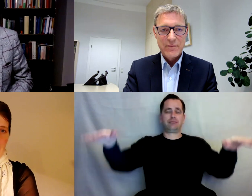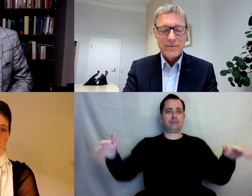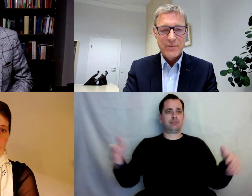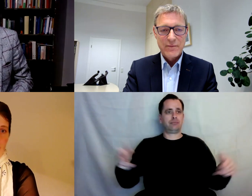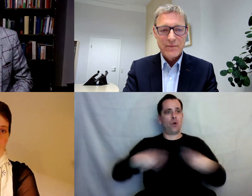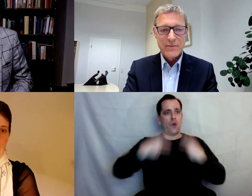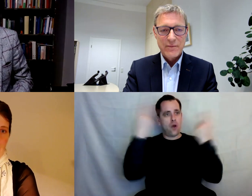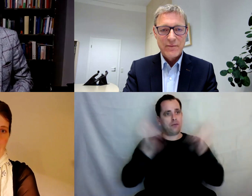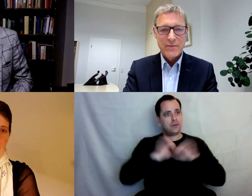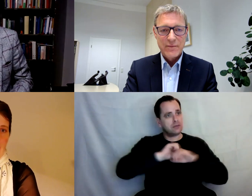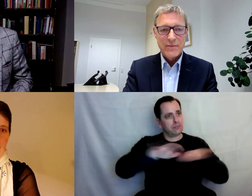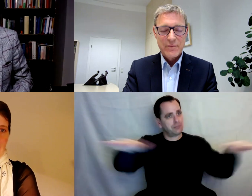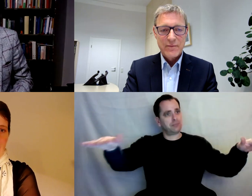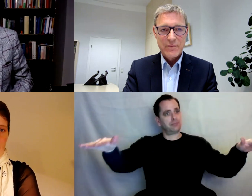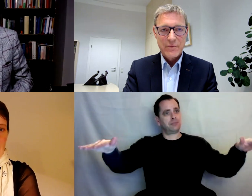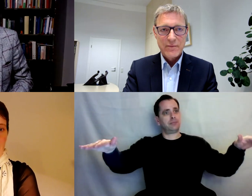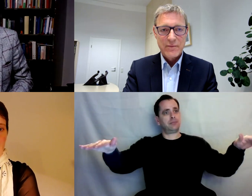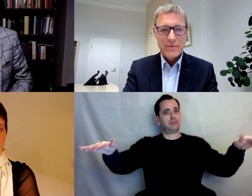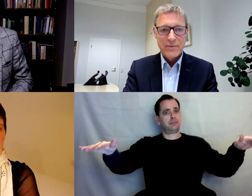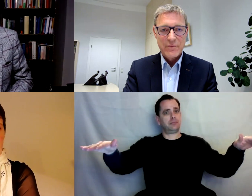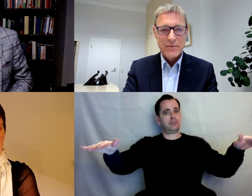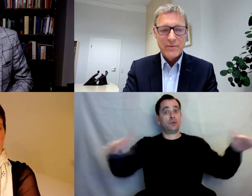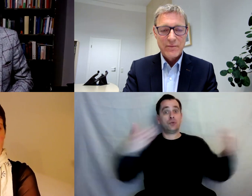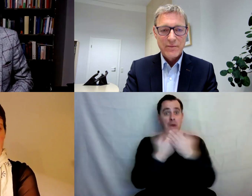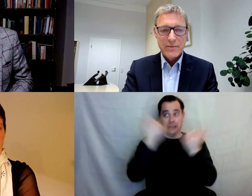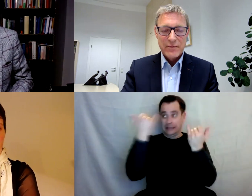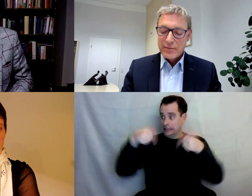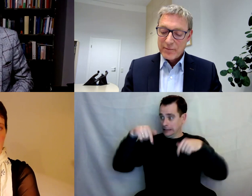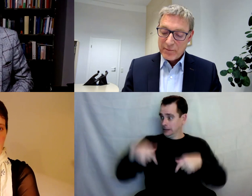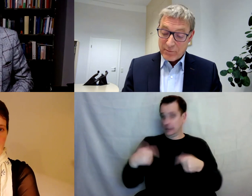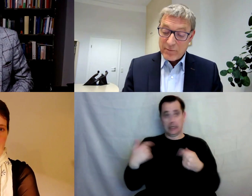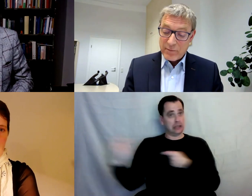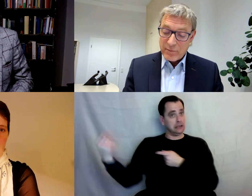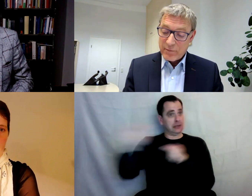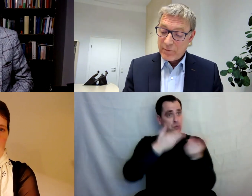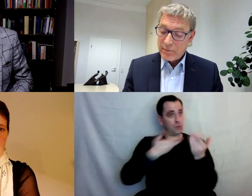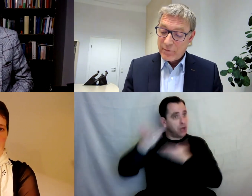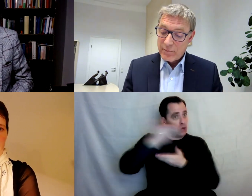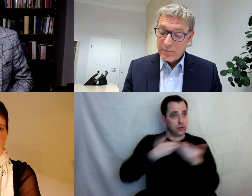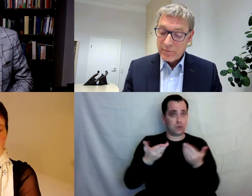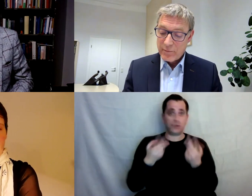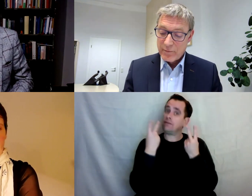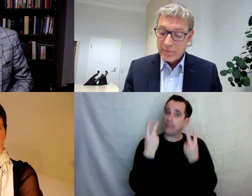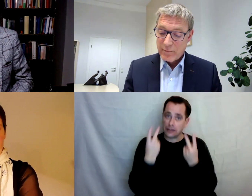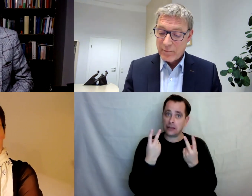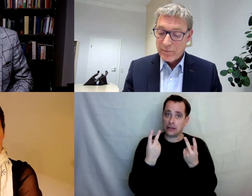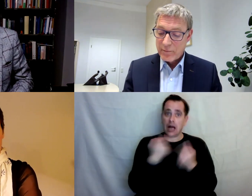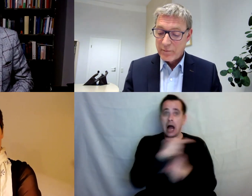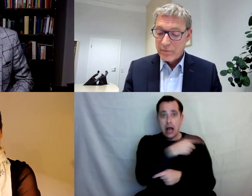öffentlichen Diskurs, wie zum Beispiel auch hier. Das ist alles total wichtig. Und ich denke, da darf auch jeder und soll auch jeder teilnehmen. Was